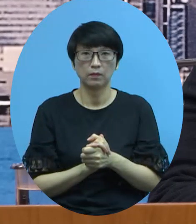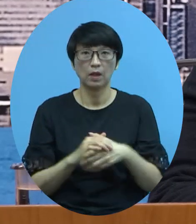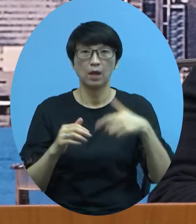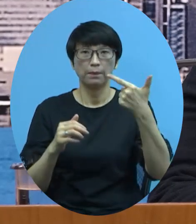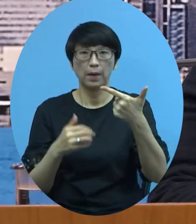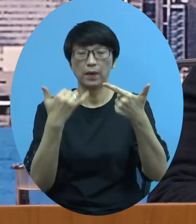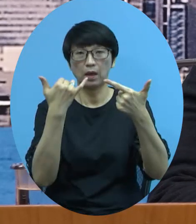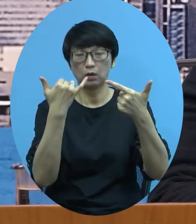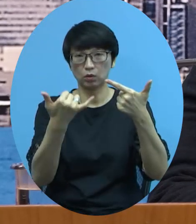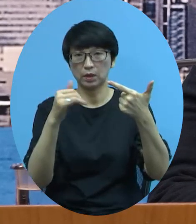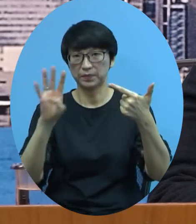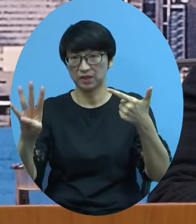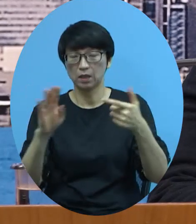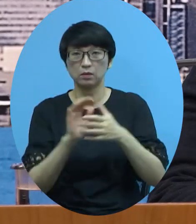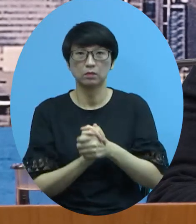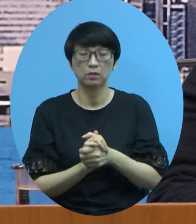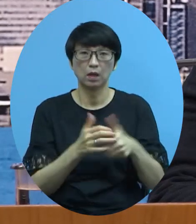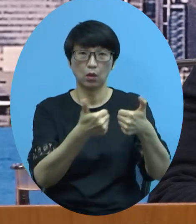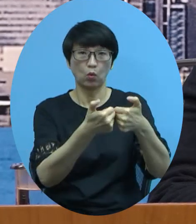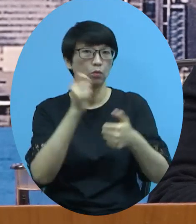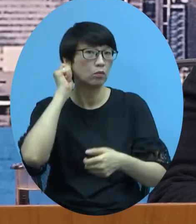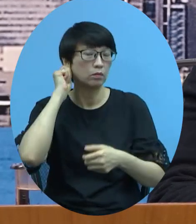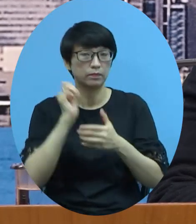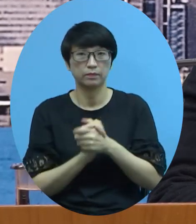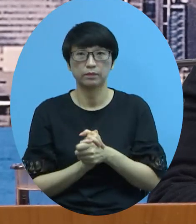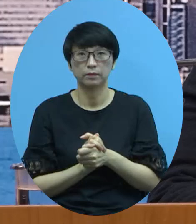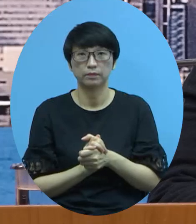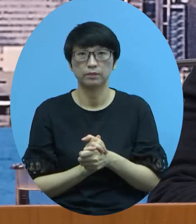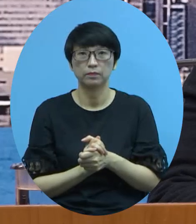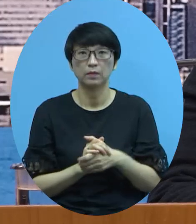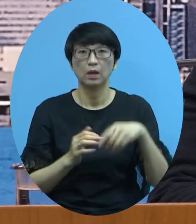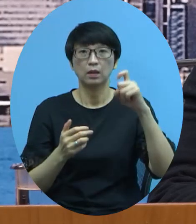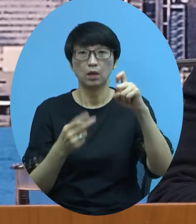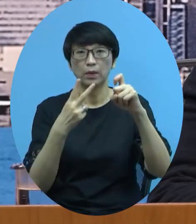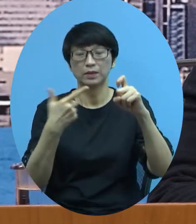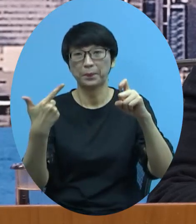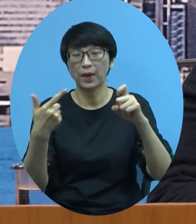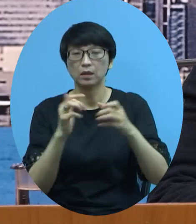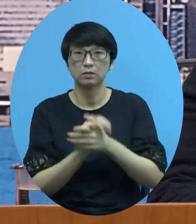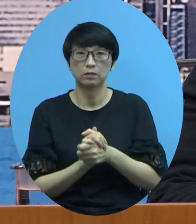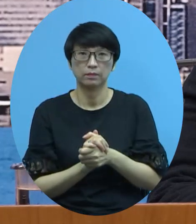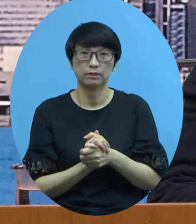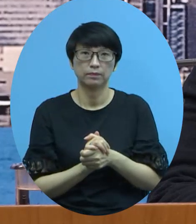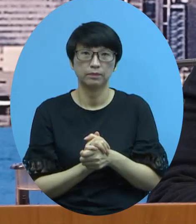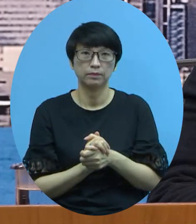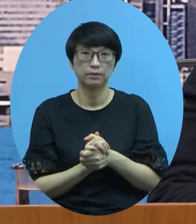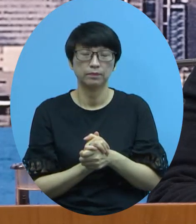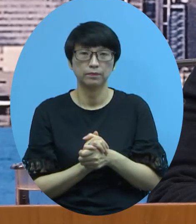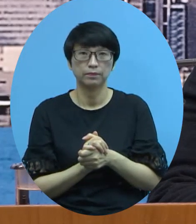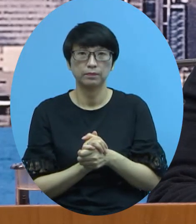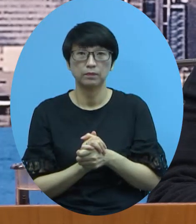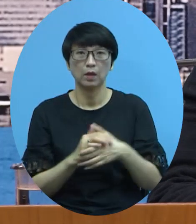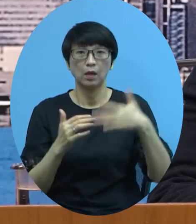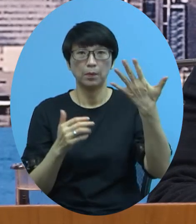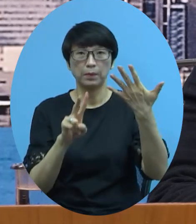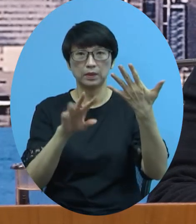864嘅太太啦。咁而928宗個案咧就係